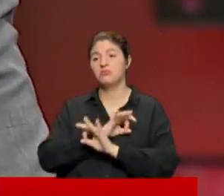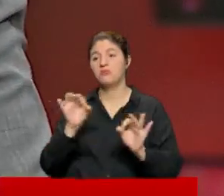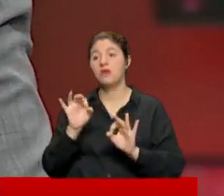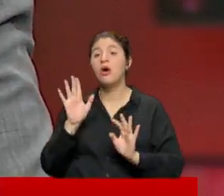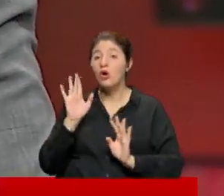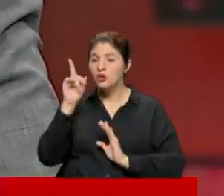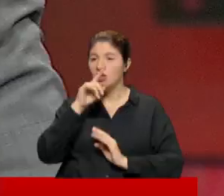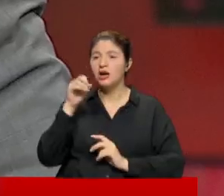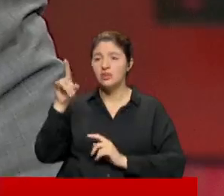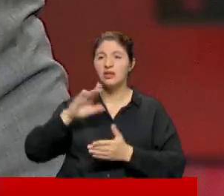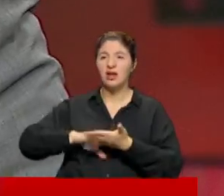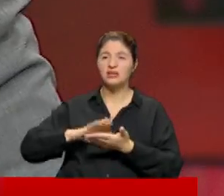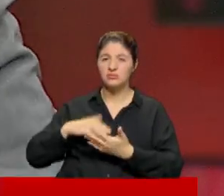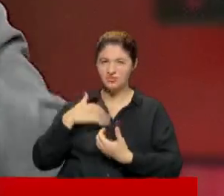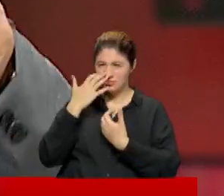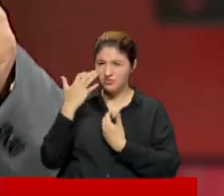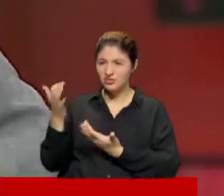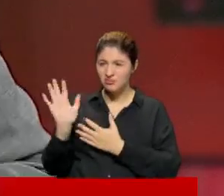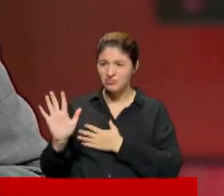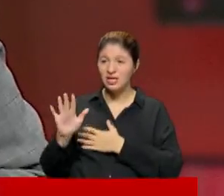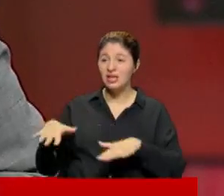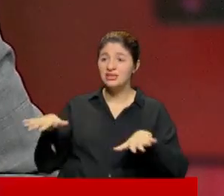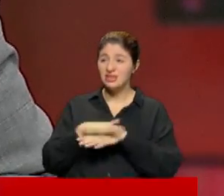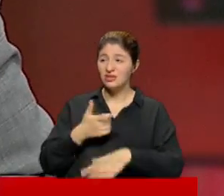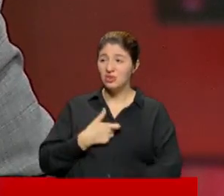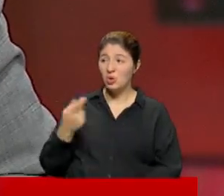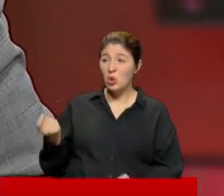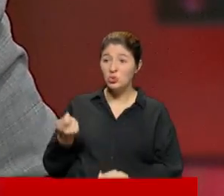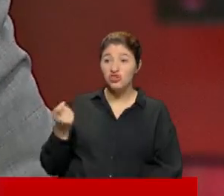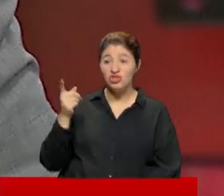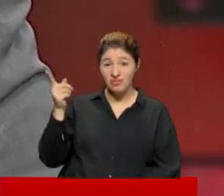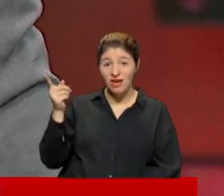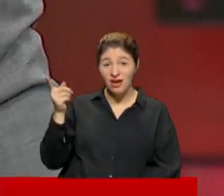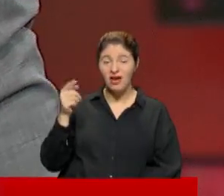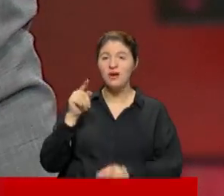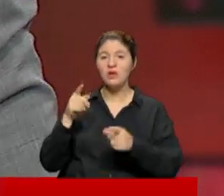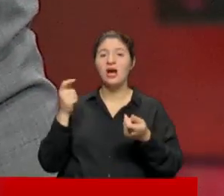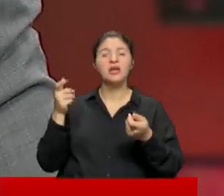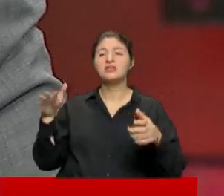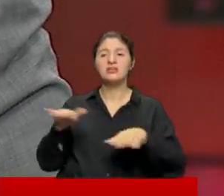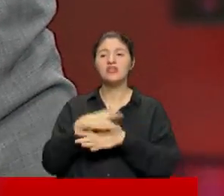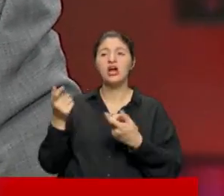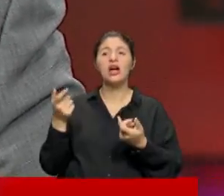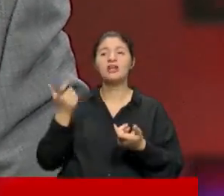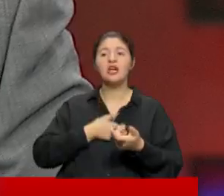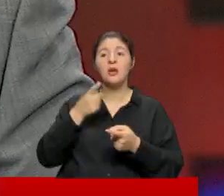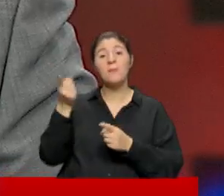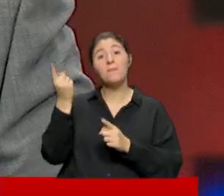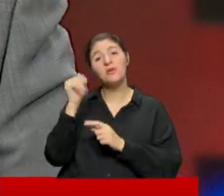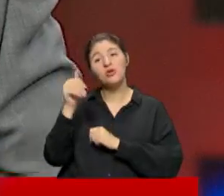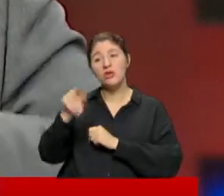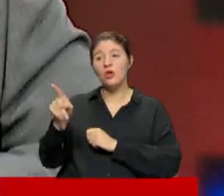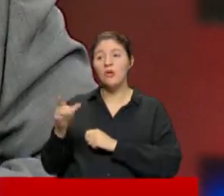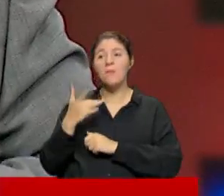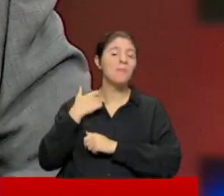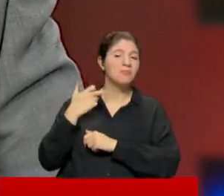Onun için AKP'li arkadaşlara tavsiyem sansür yasasıyla uğraşacak varına bu sansür yasası bir gün gelir onları vurur şu